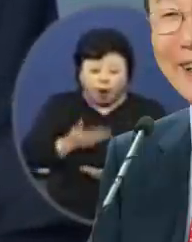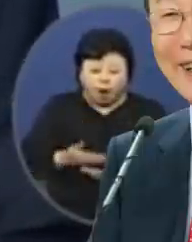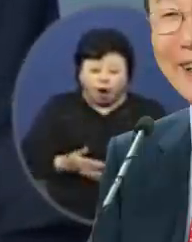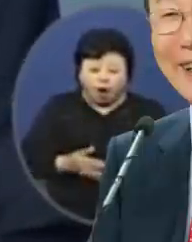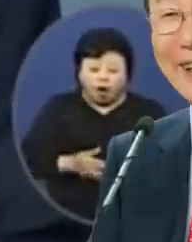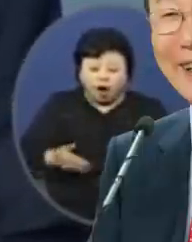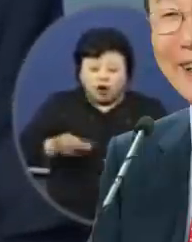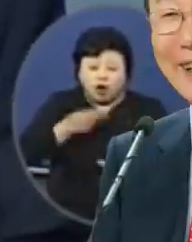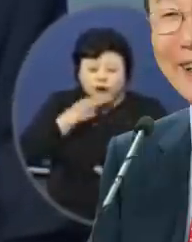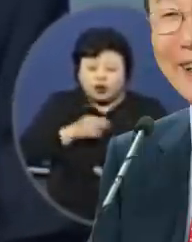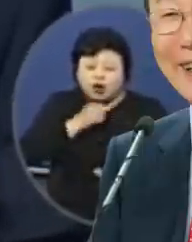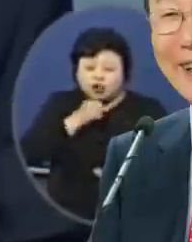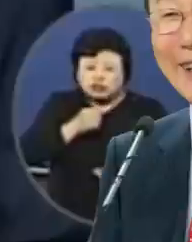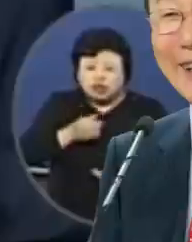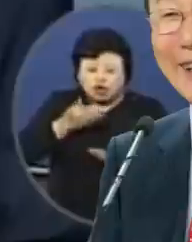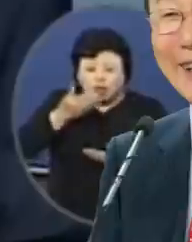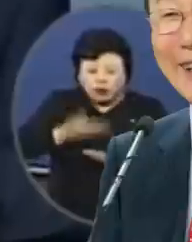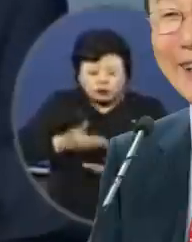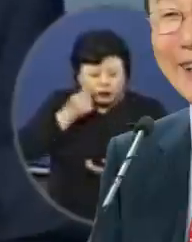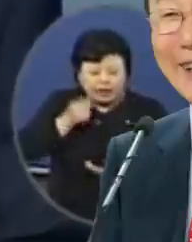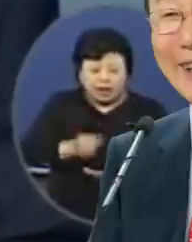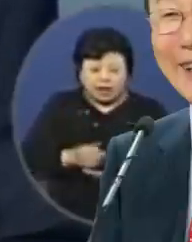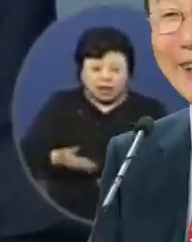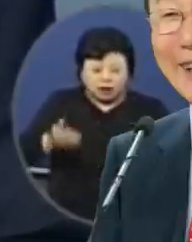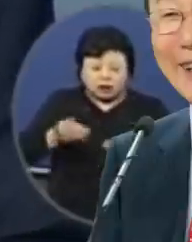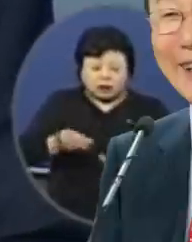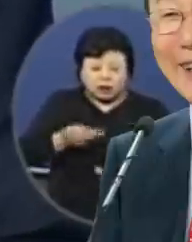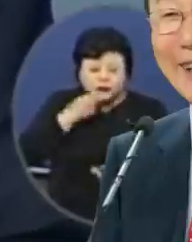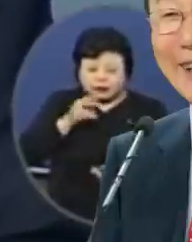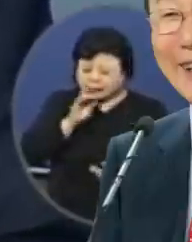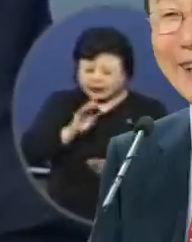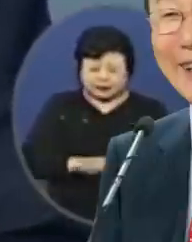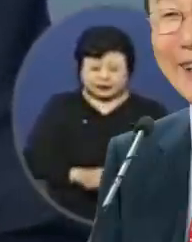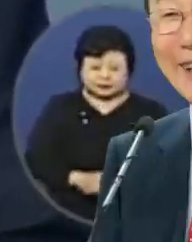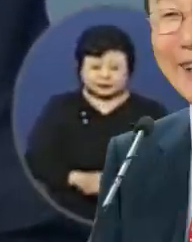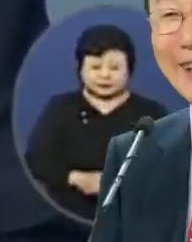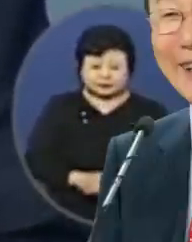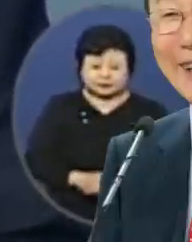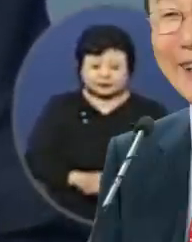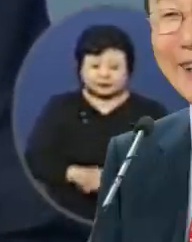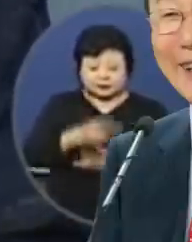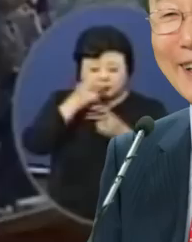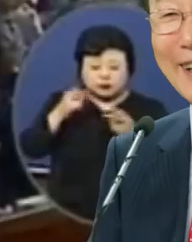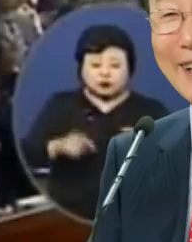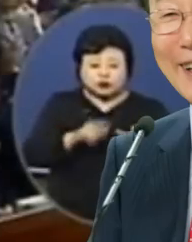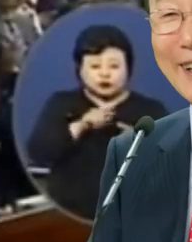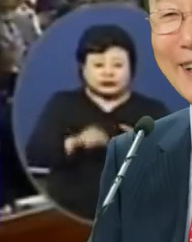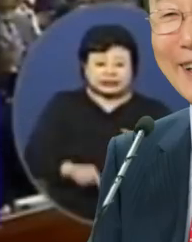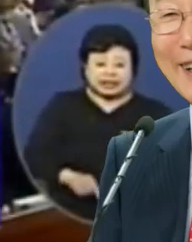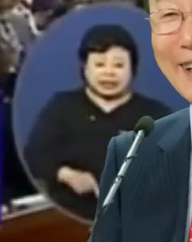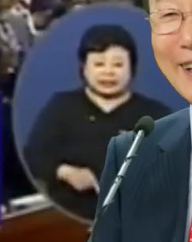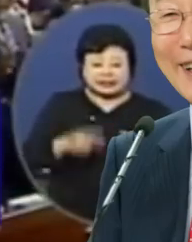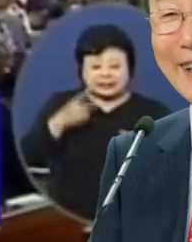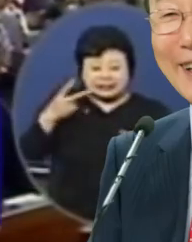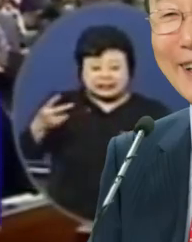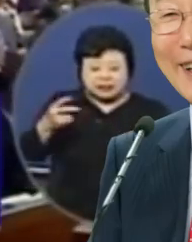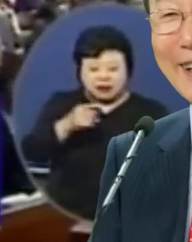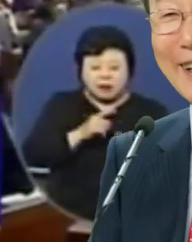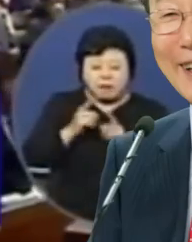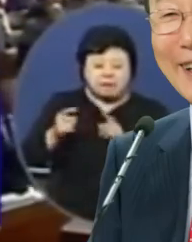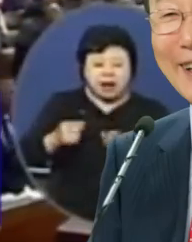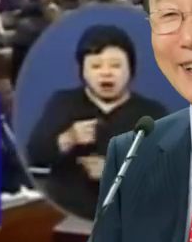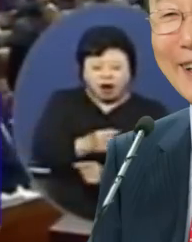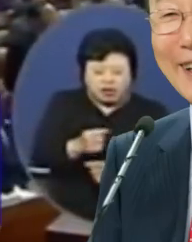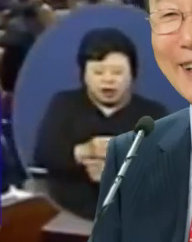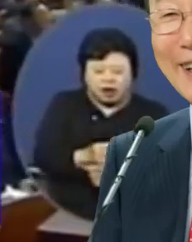거지는 얻어먹지도 못한다고 말합니다. 담을 데가 없으니까 그릇인 것입니다. 잠언서 6장 2절에 내 입의 말로 내가 얽혔으며 내 입의